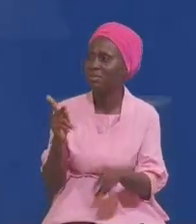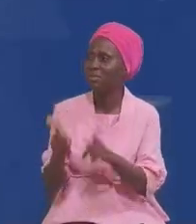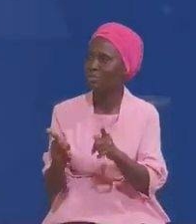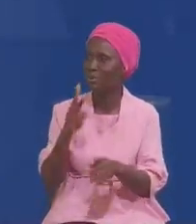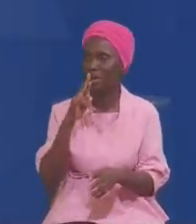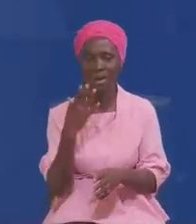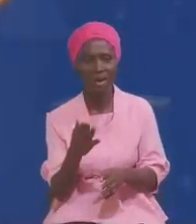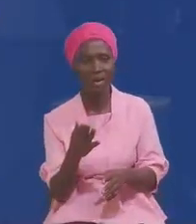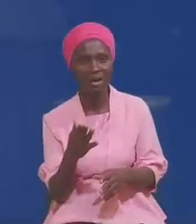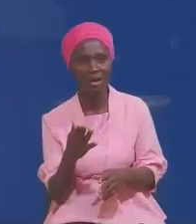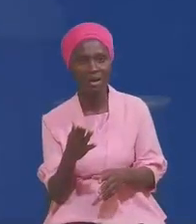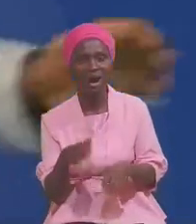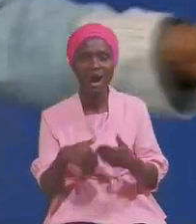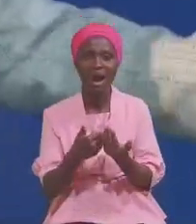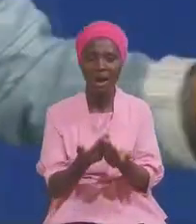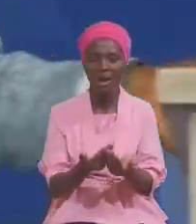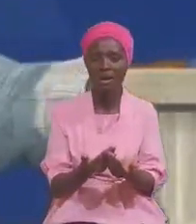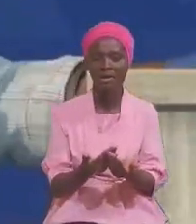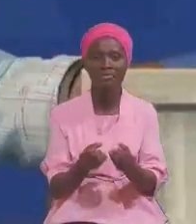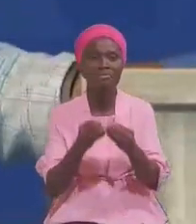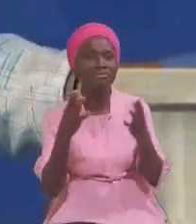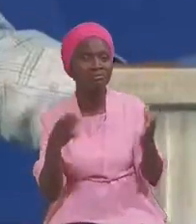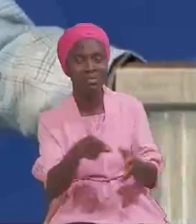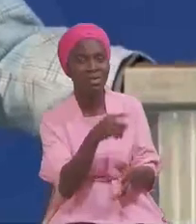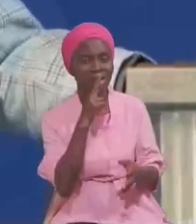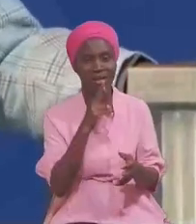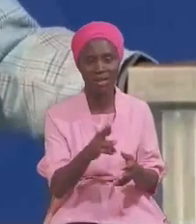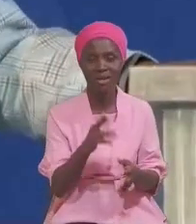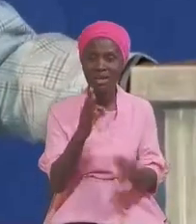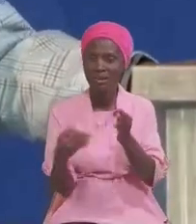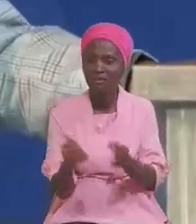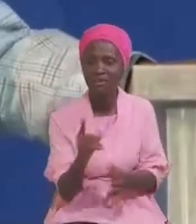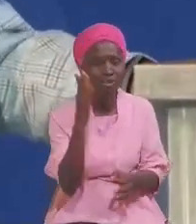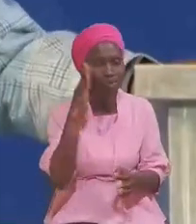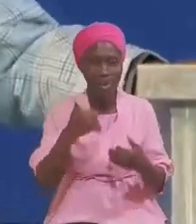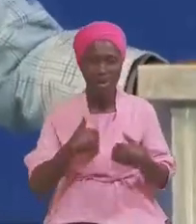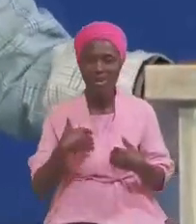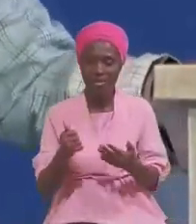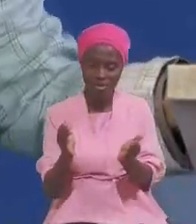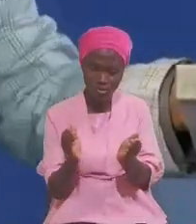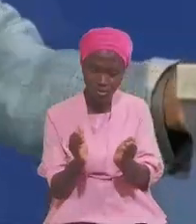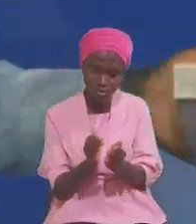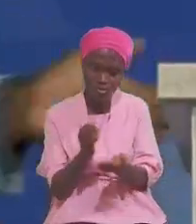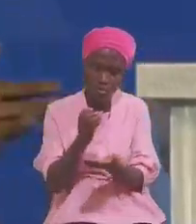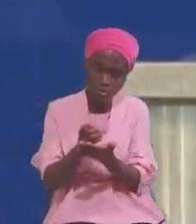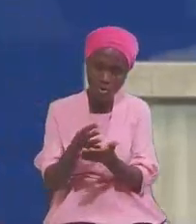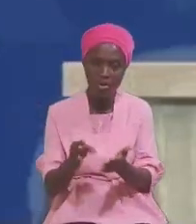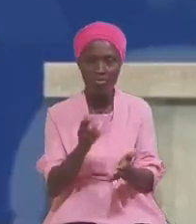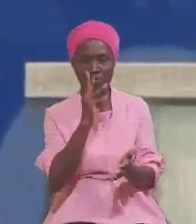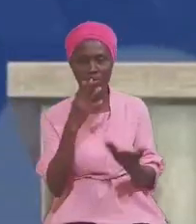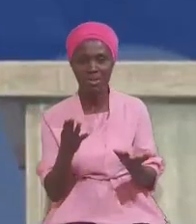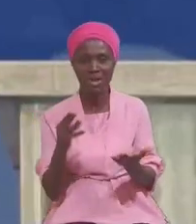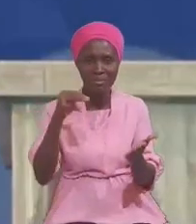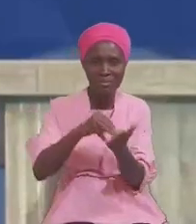Faut pas considérer la multitude, le nombre des gens. Si quelqu'un peut avoir un verre d'eau, avec